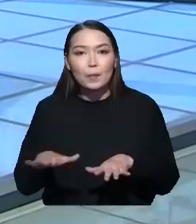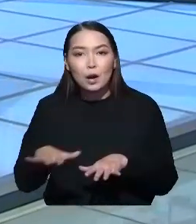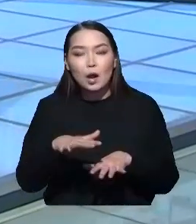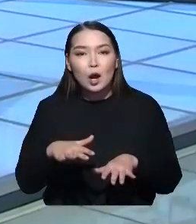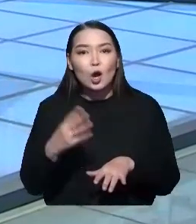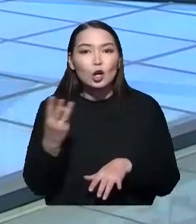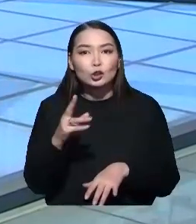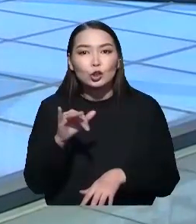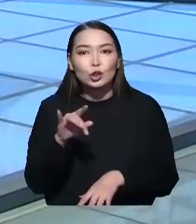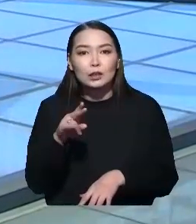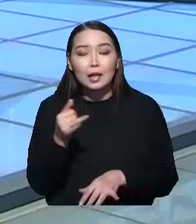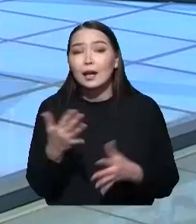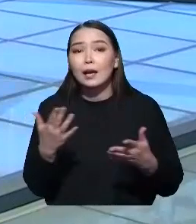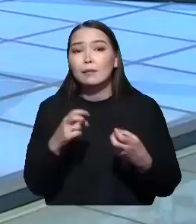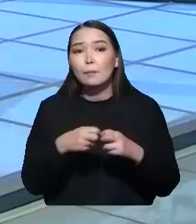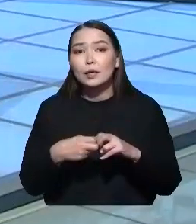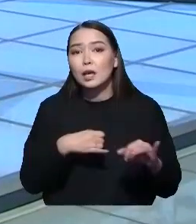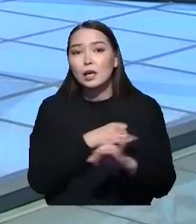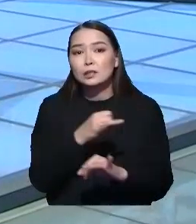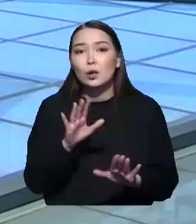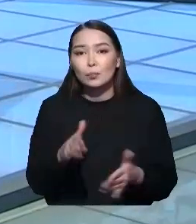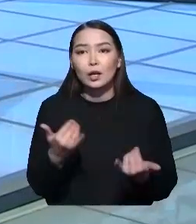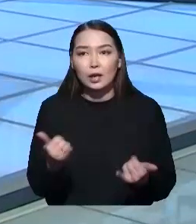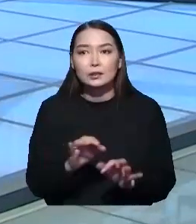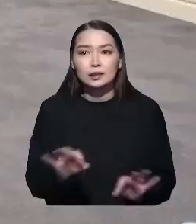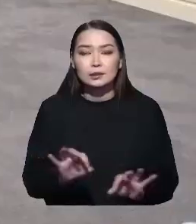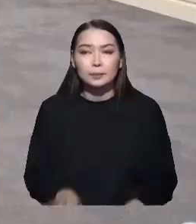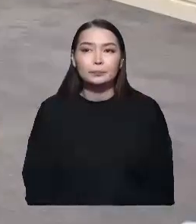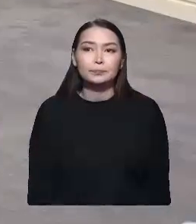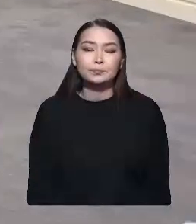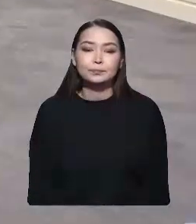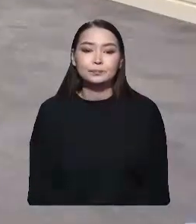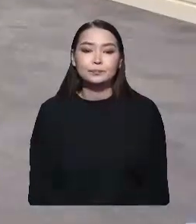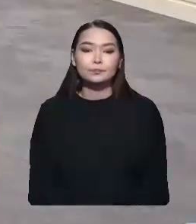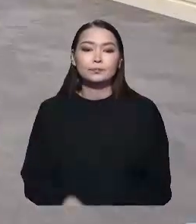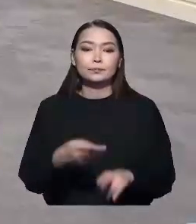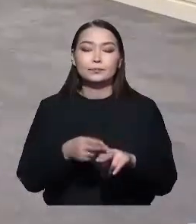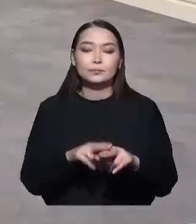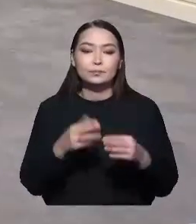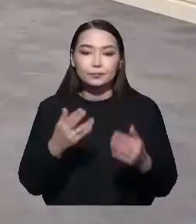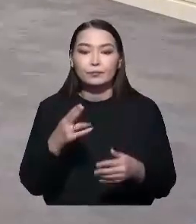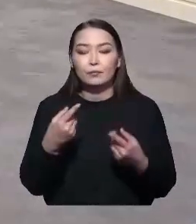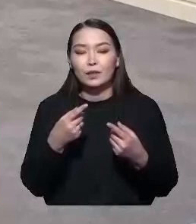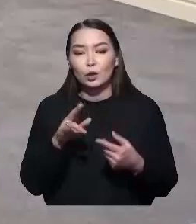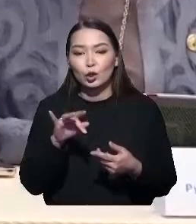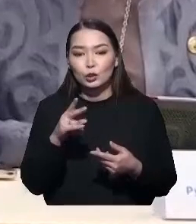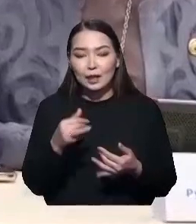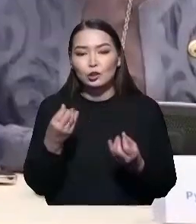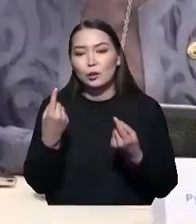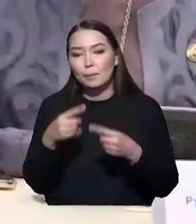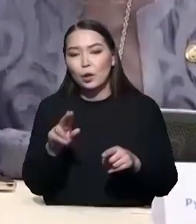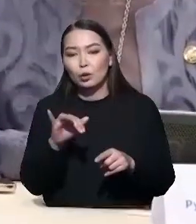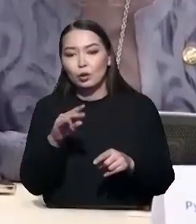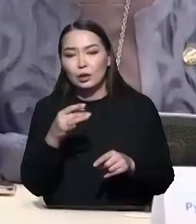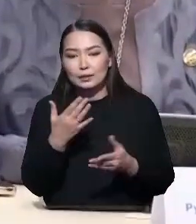алдында қандай мәселелер талқыланғанын өңірдегі тілшіміз жеткізеді. Бұл құрылтай басқа құрылтайдан өзгерек, еліміз үшін